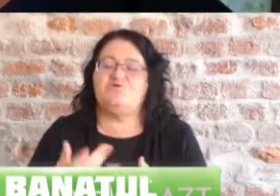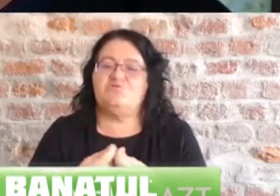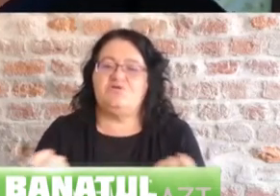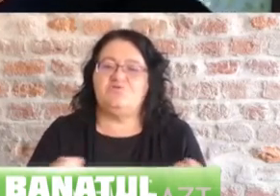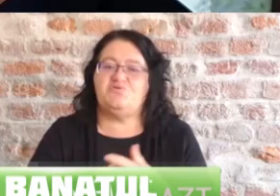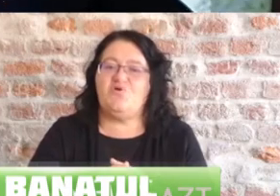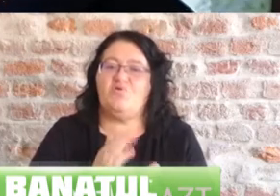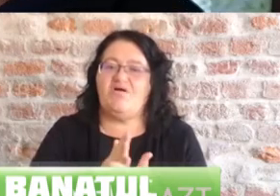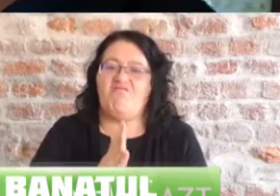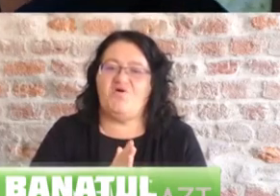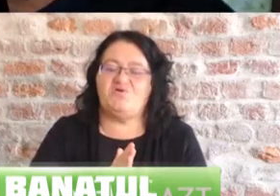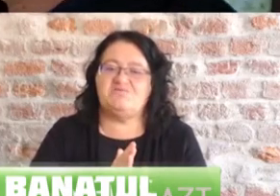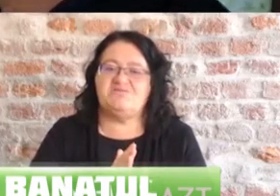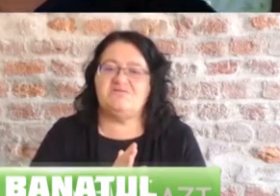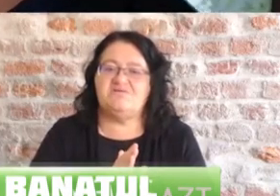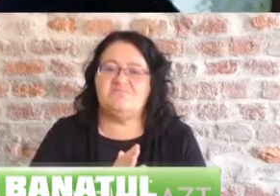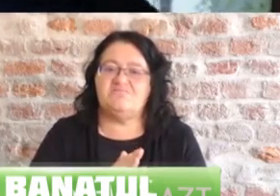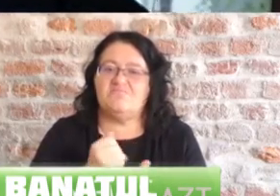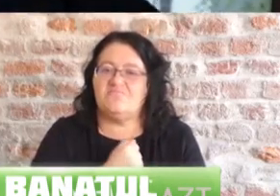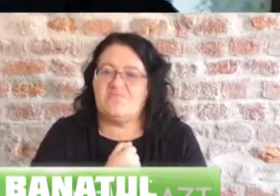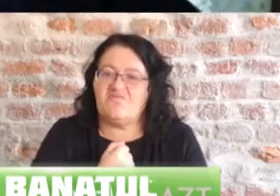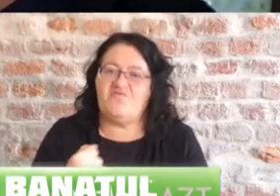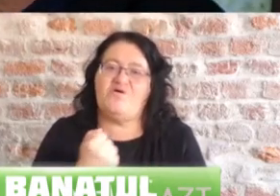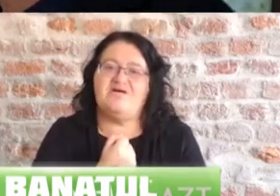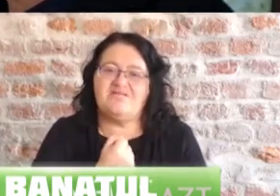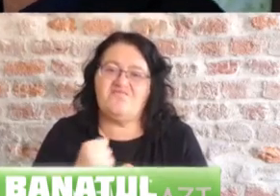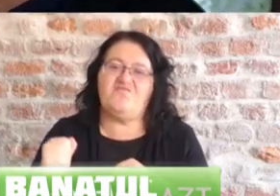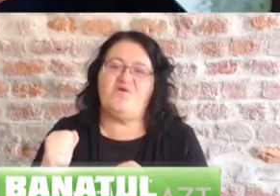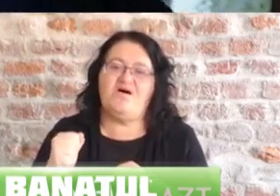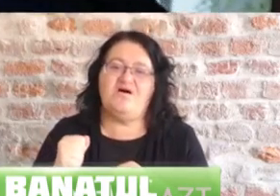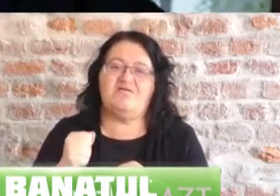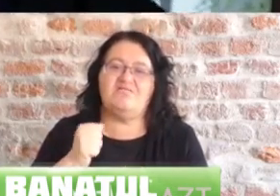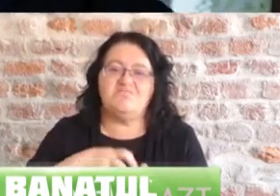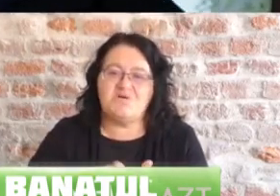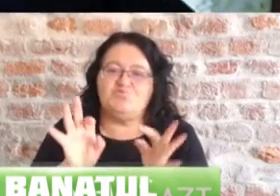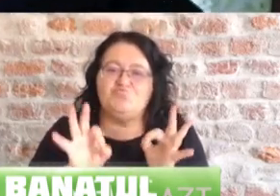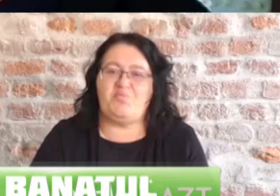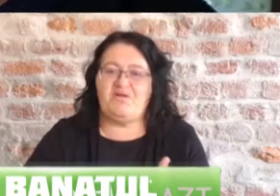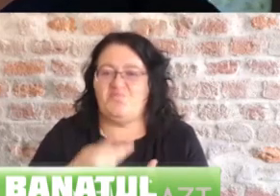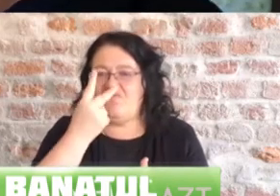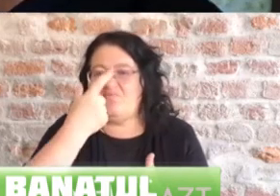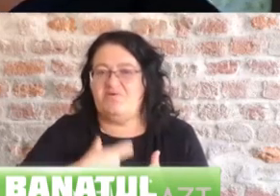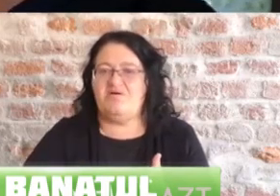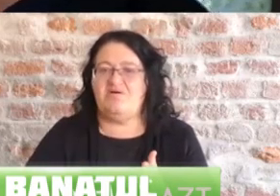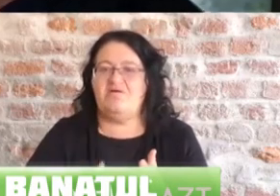tuturor. A fost extraordinar de productiv, din punctul meu de vedere, faptul